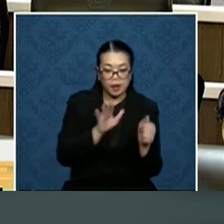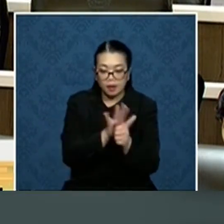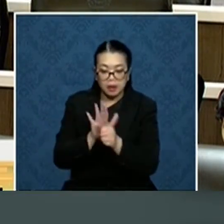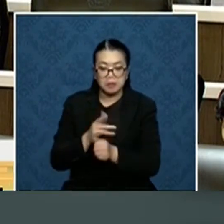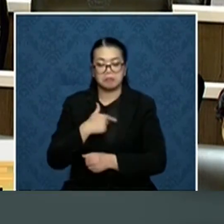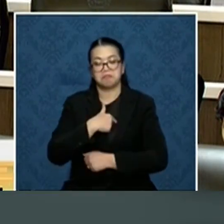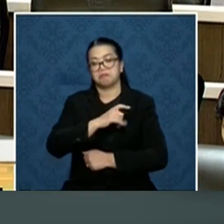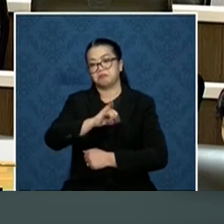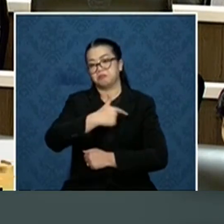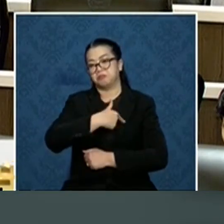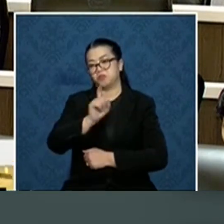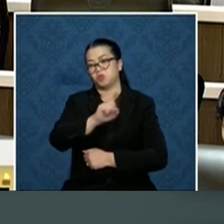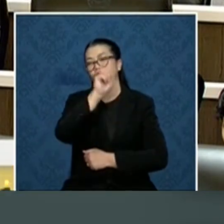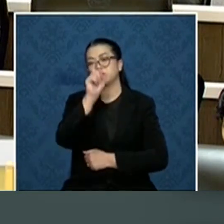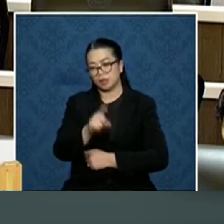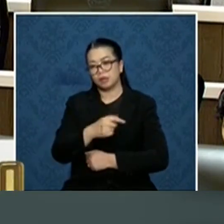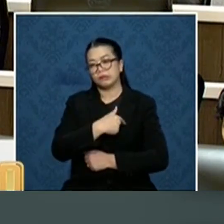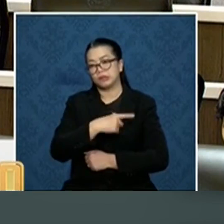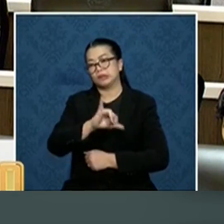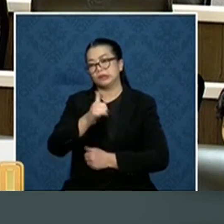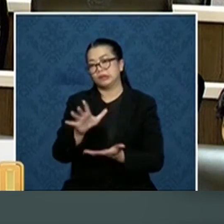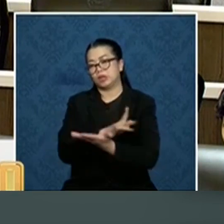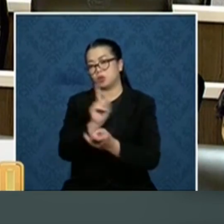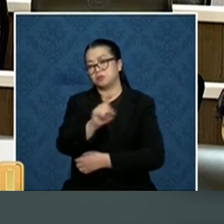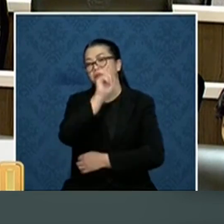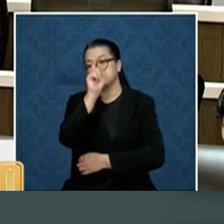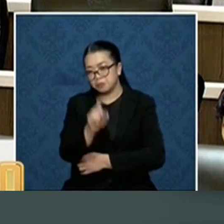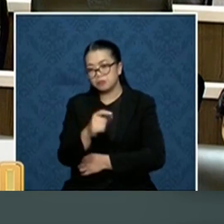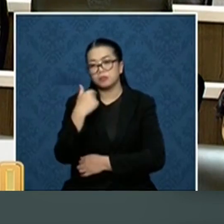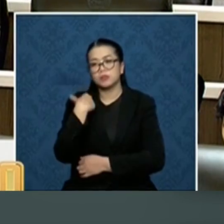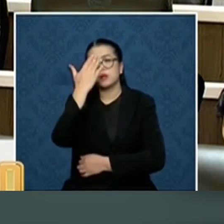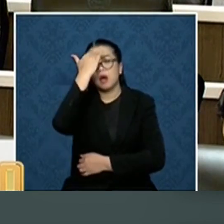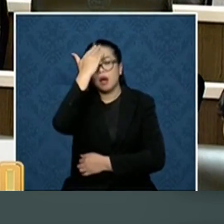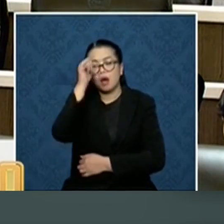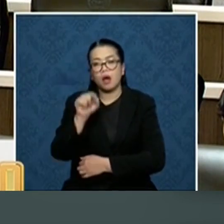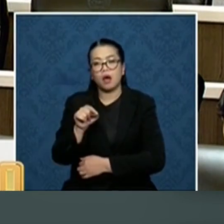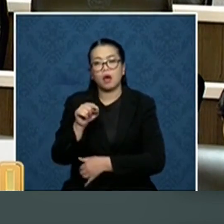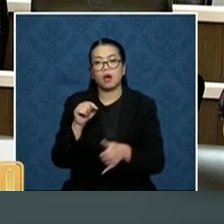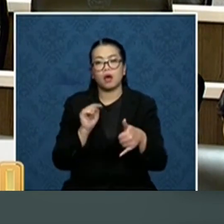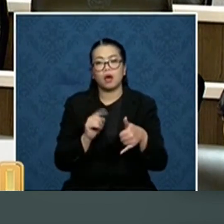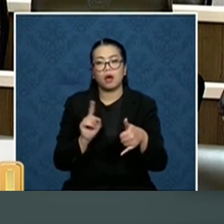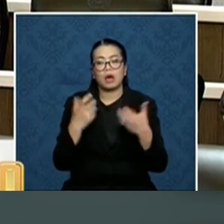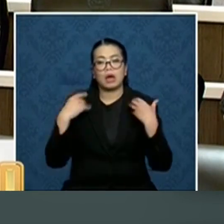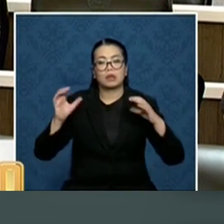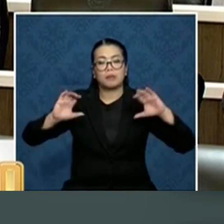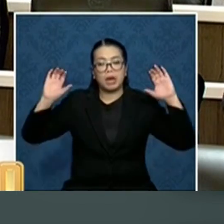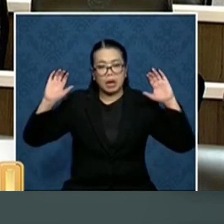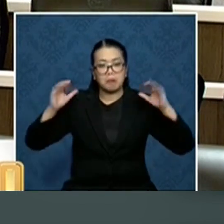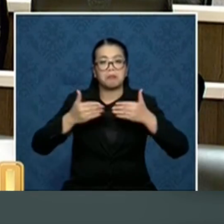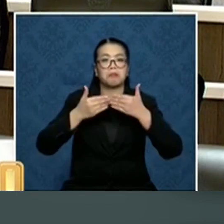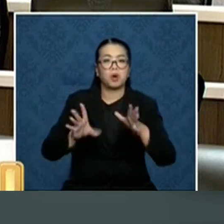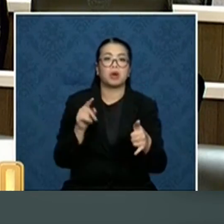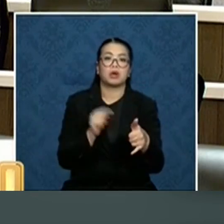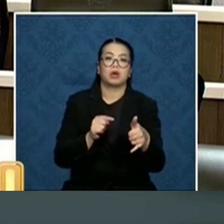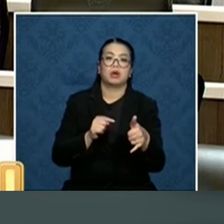เคลือบแคลงเกิดขึ้นในสังคมว่าทำไมรัฐบาลปล่อย